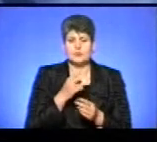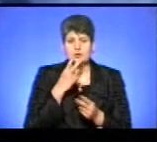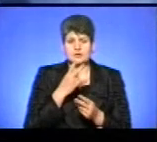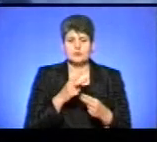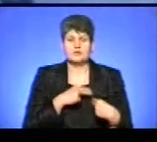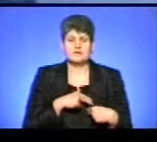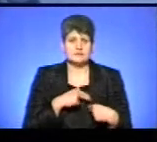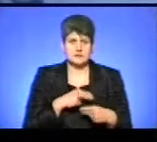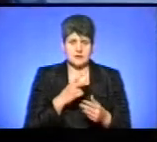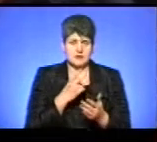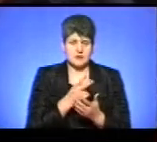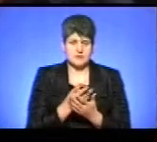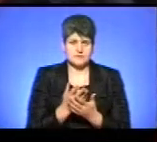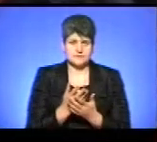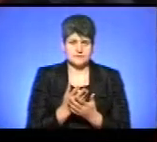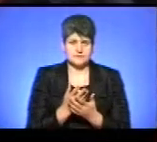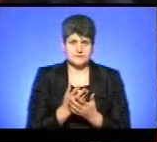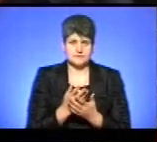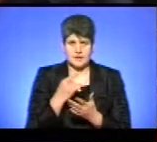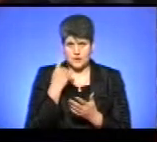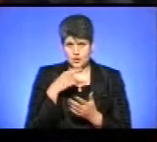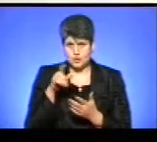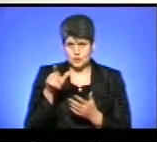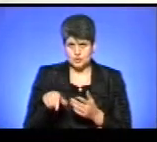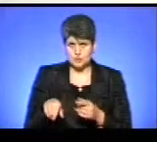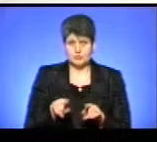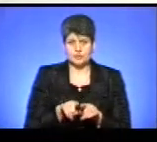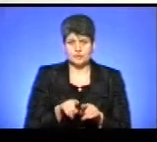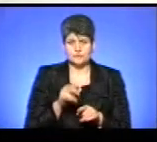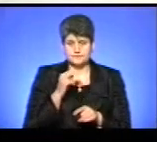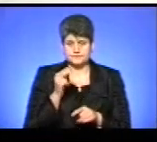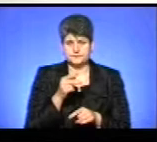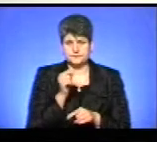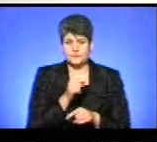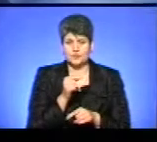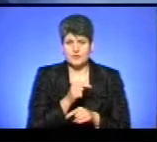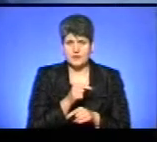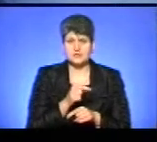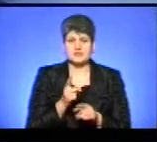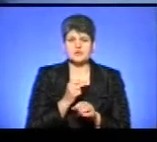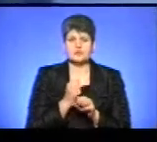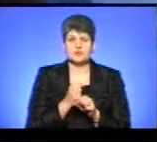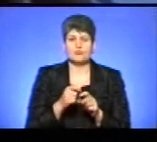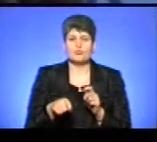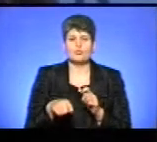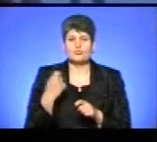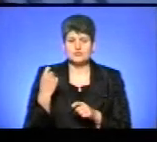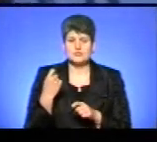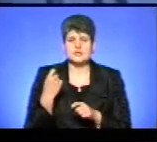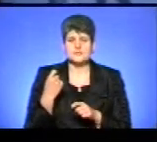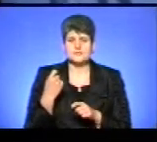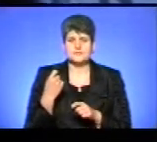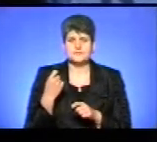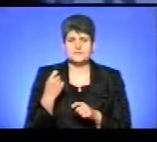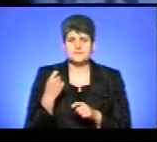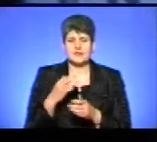фірми на особу, схожу на обвинувачення Білишевича, що вчинив кримінальне правопорушення, і поліції, і